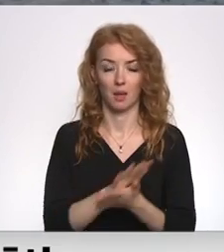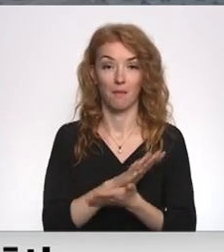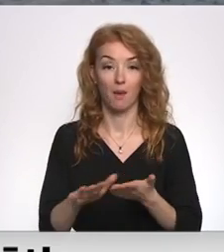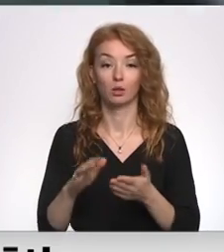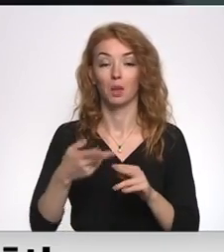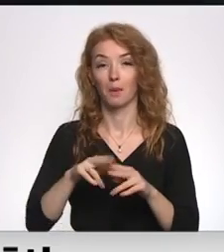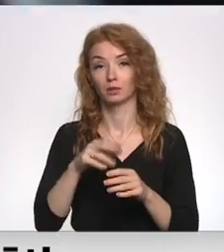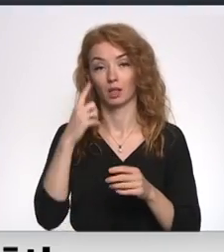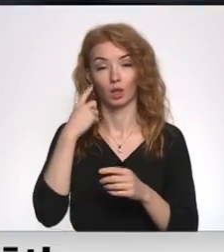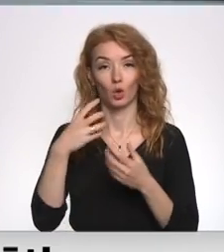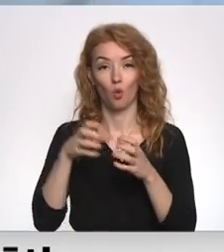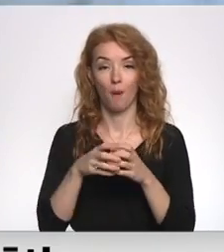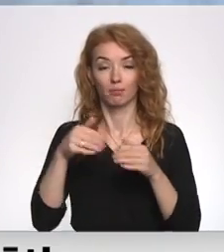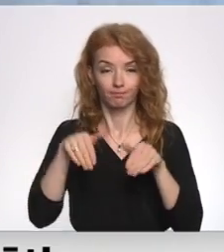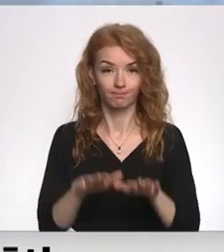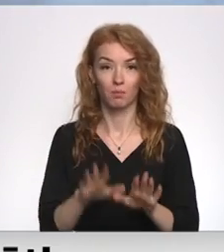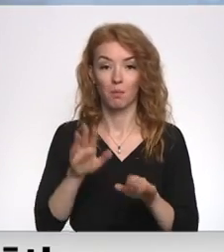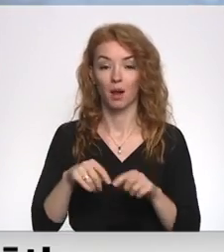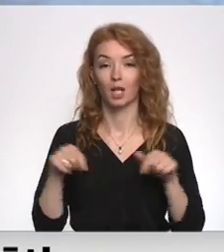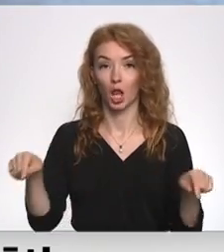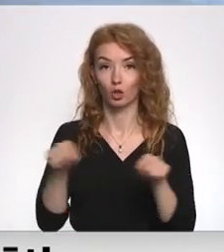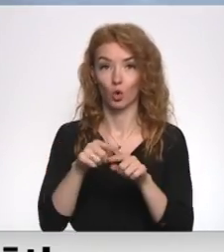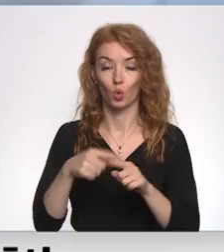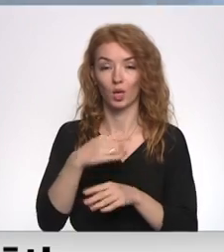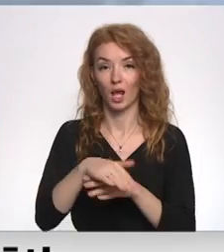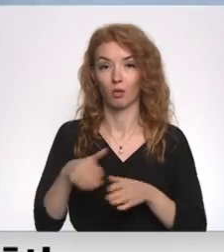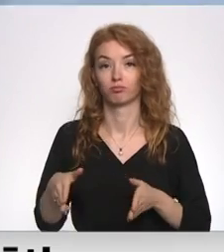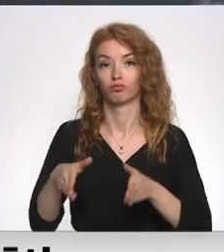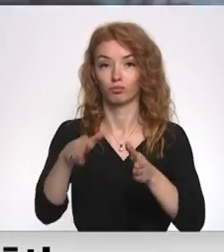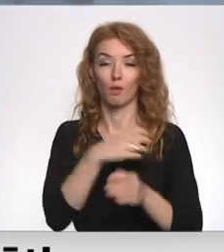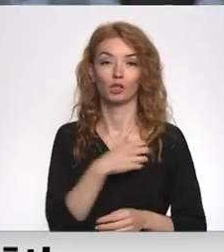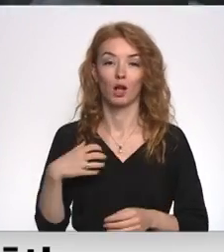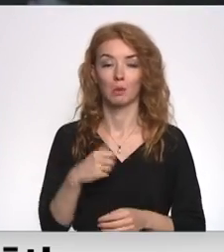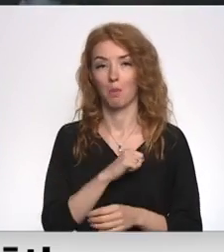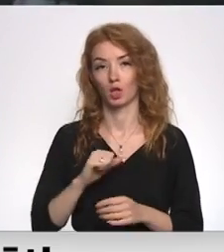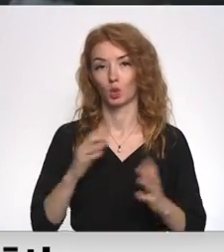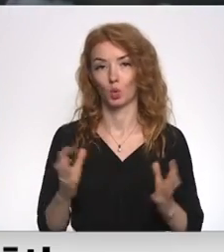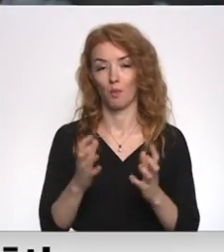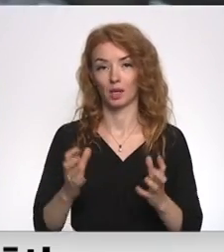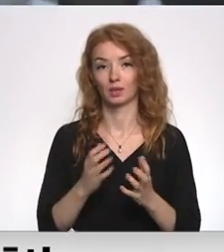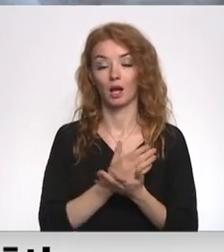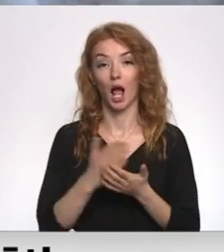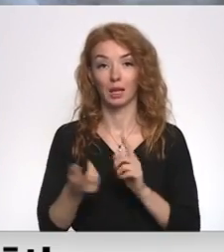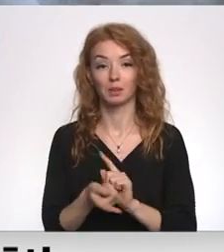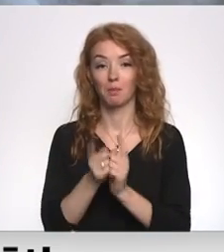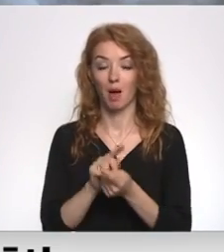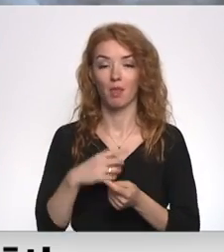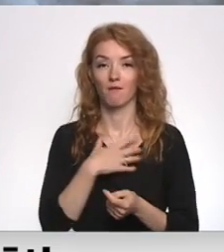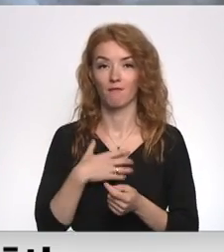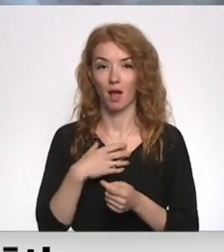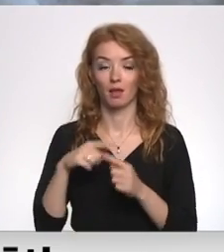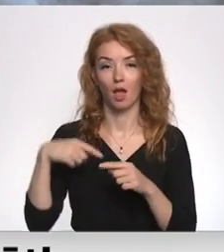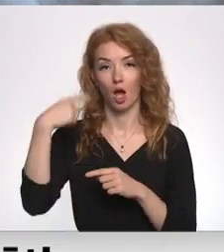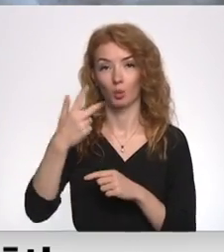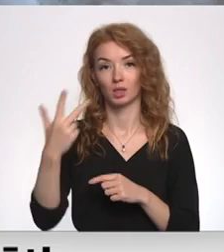Doma lēmus, ka turpmāk par piegulošo teritoriju un ietvu tīrīšanu pašvaldība rūpēsies pati. Kārtības maiņai gan vajadzēšot